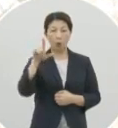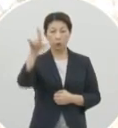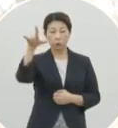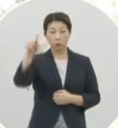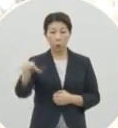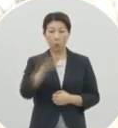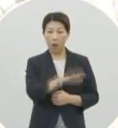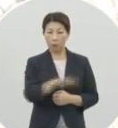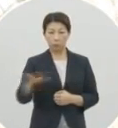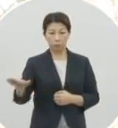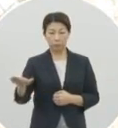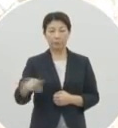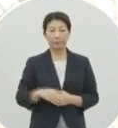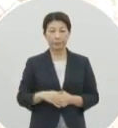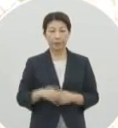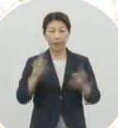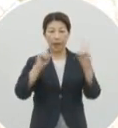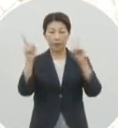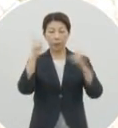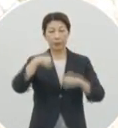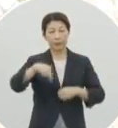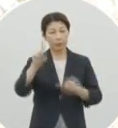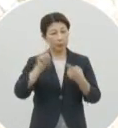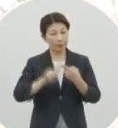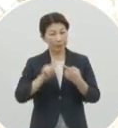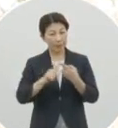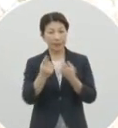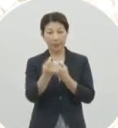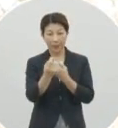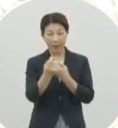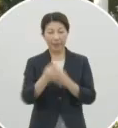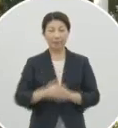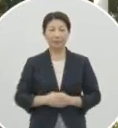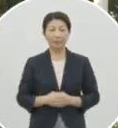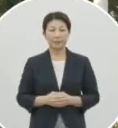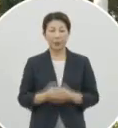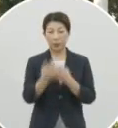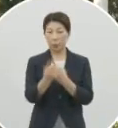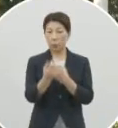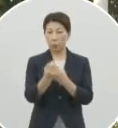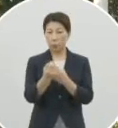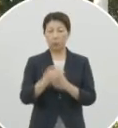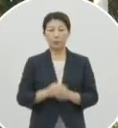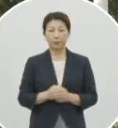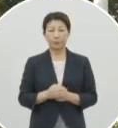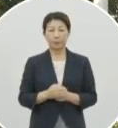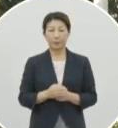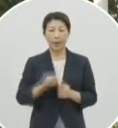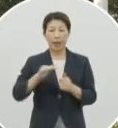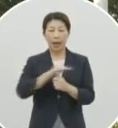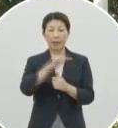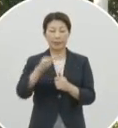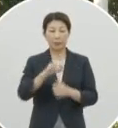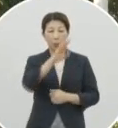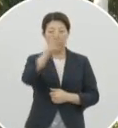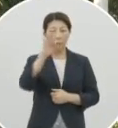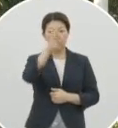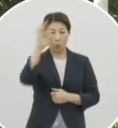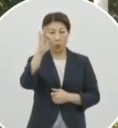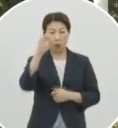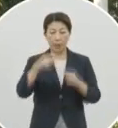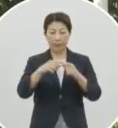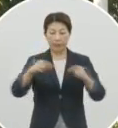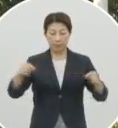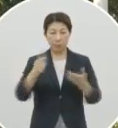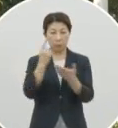港もあって遊びに行くにはうってつけだよね。 そうそう、しかも愛知の観光は日本